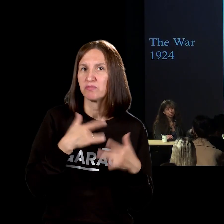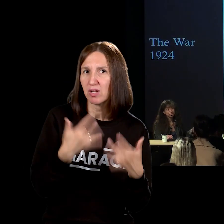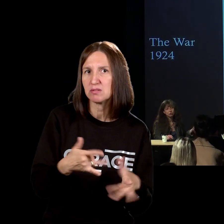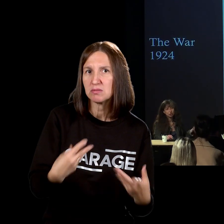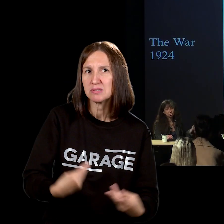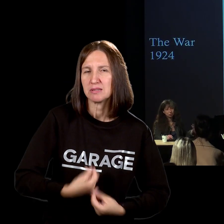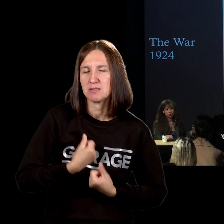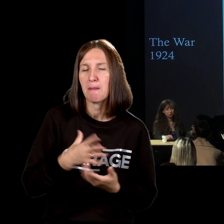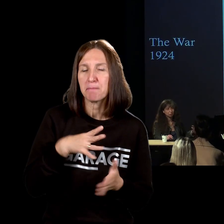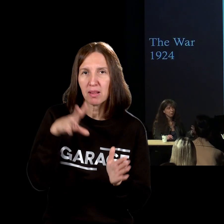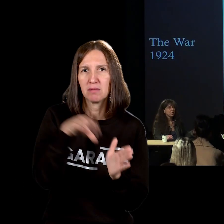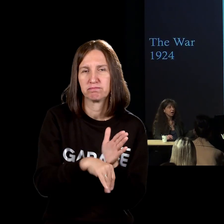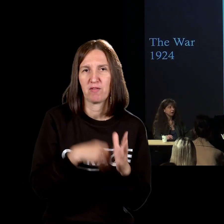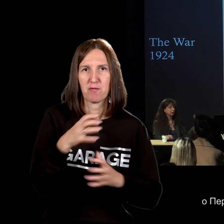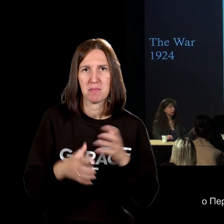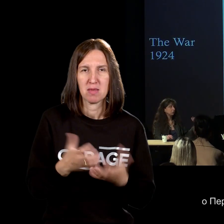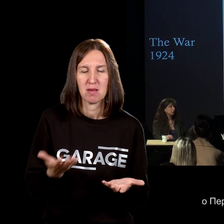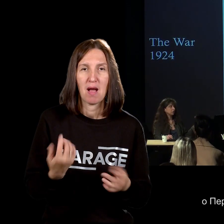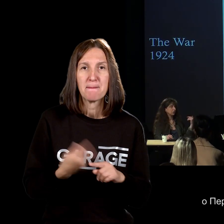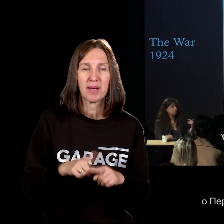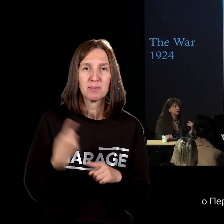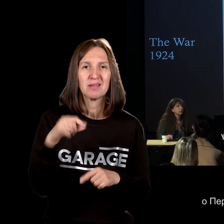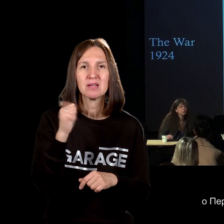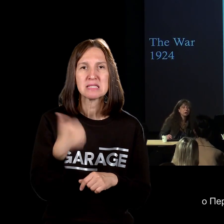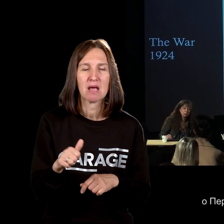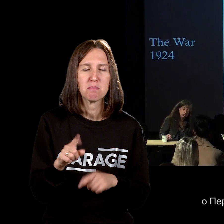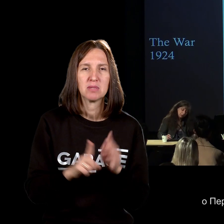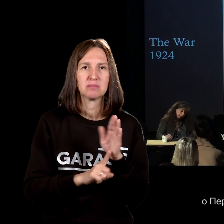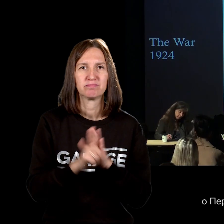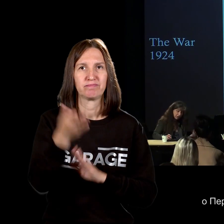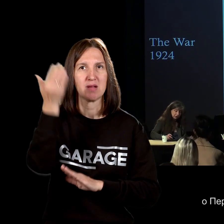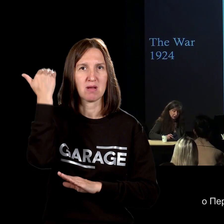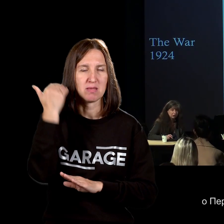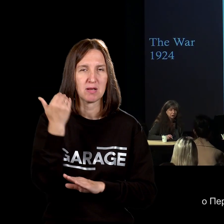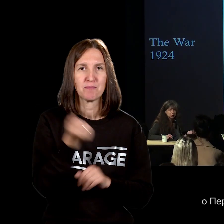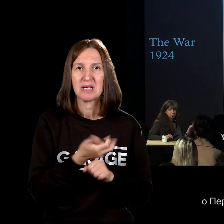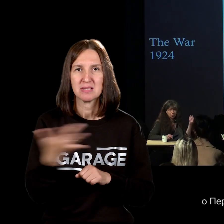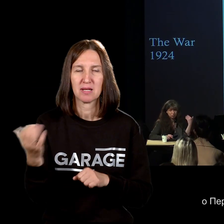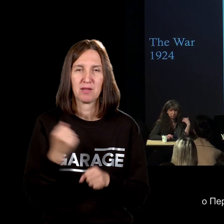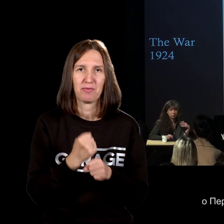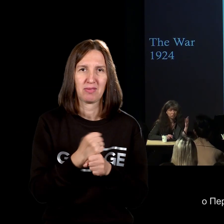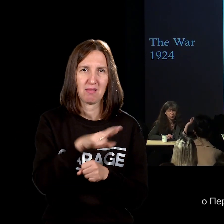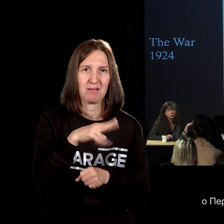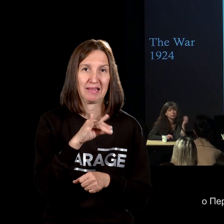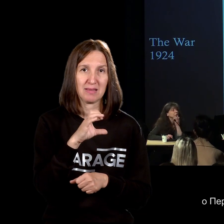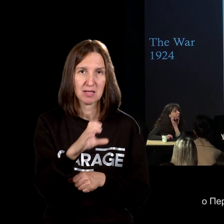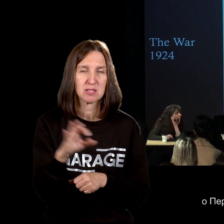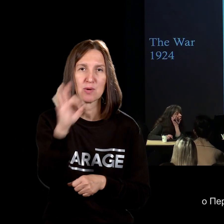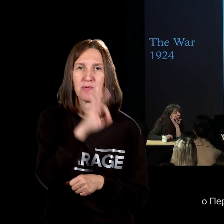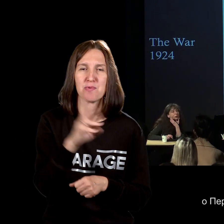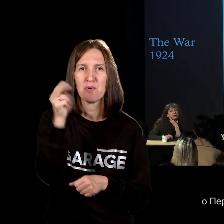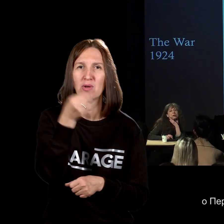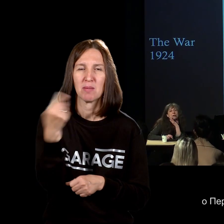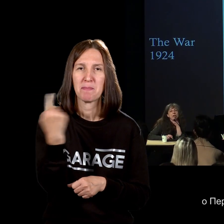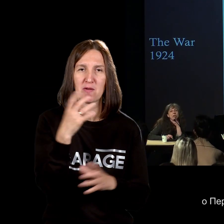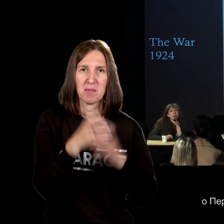отвратительным, которое всегда было частью мира. Поэтому один из самых ранних циклов, которые Дикс делает про Первую мировую